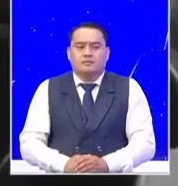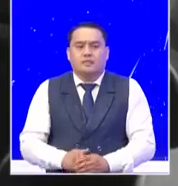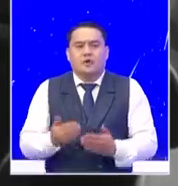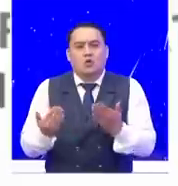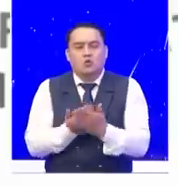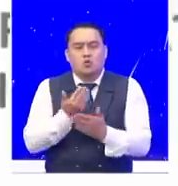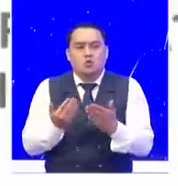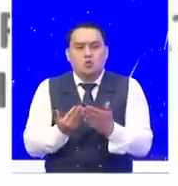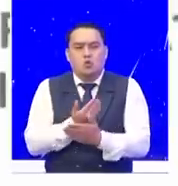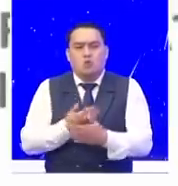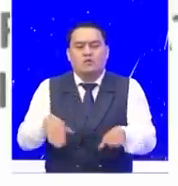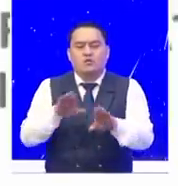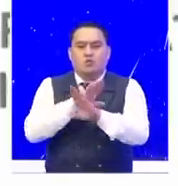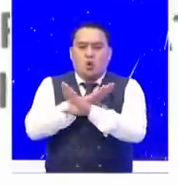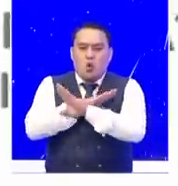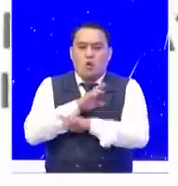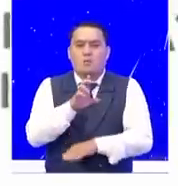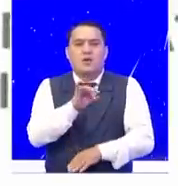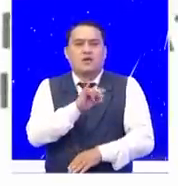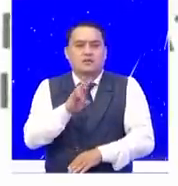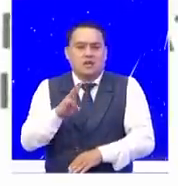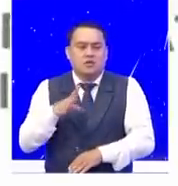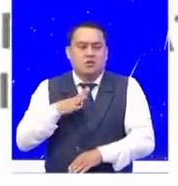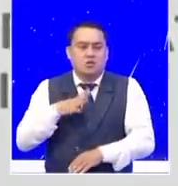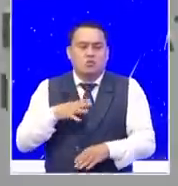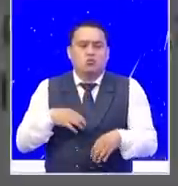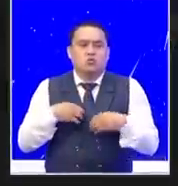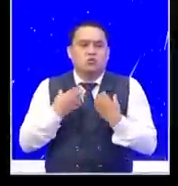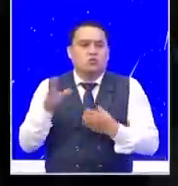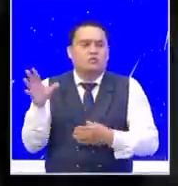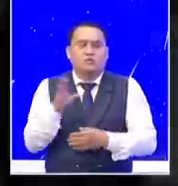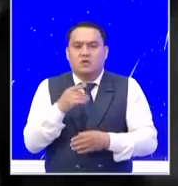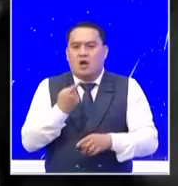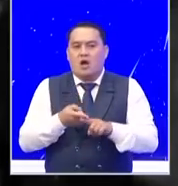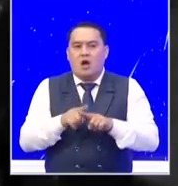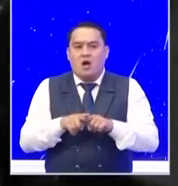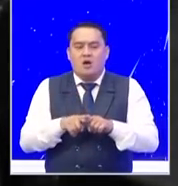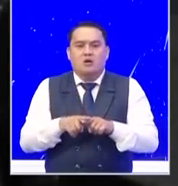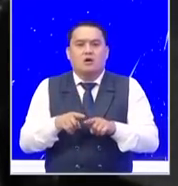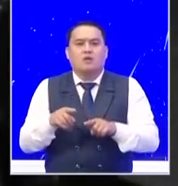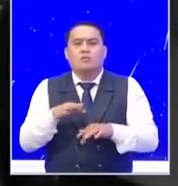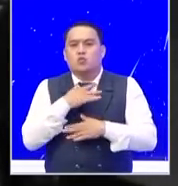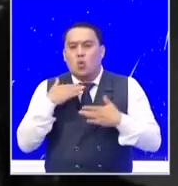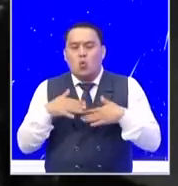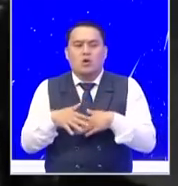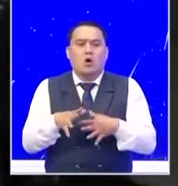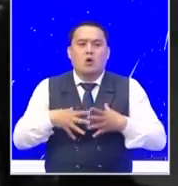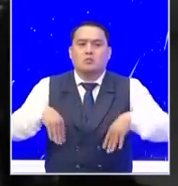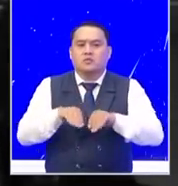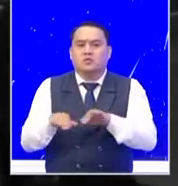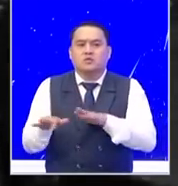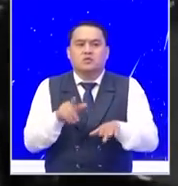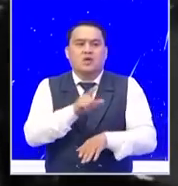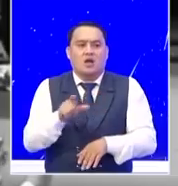Новость о внезапном уходе из жизни Бейсена Куранбека потрясла не только коллег по творческому цеху, но и многочисленных общественных